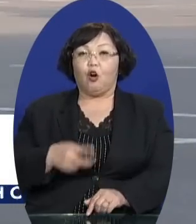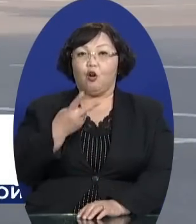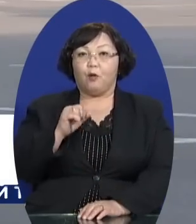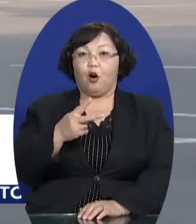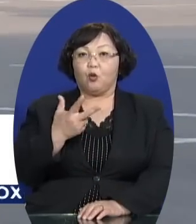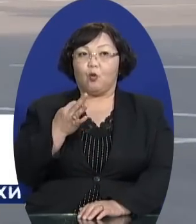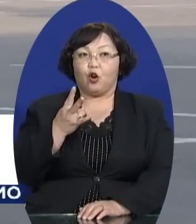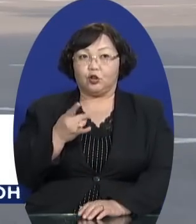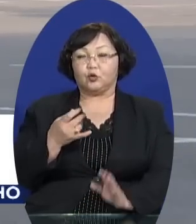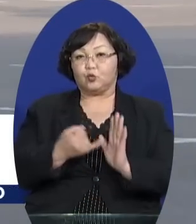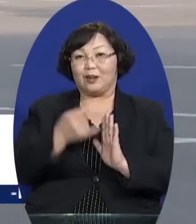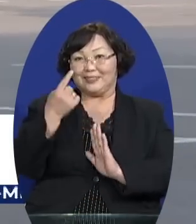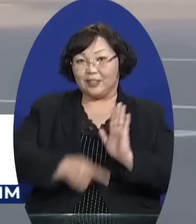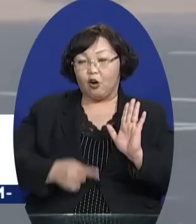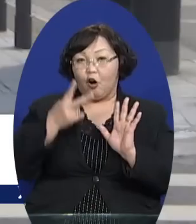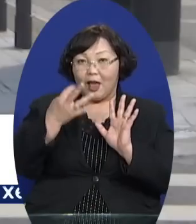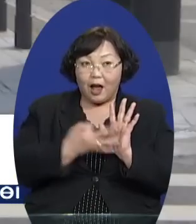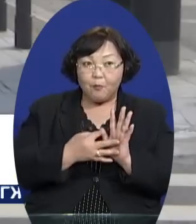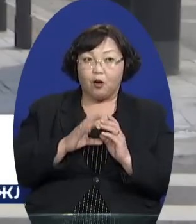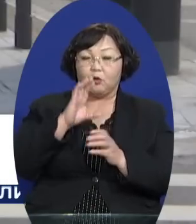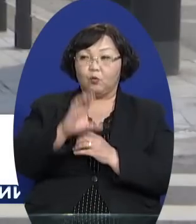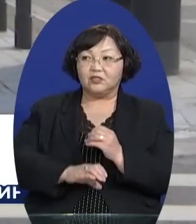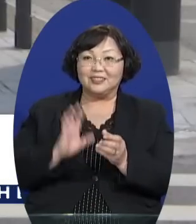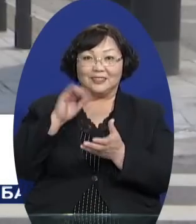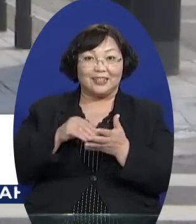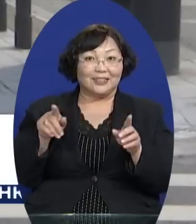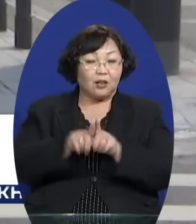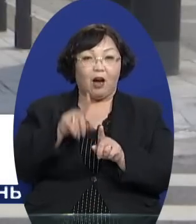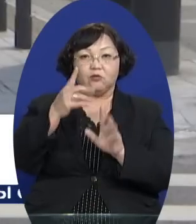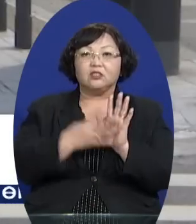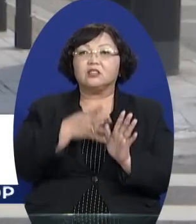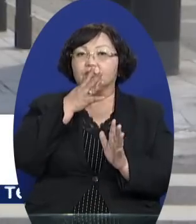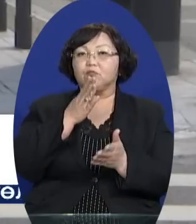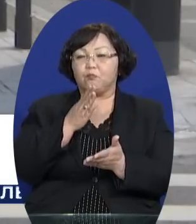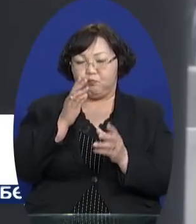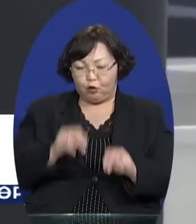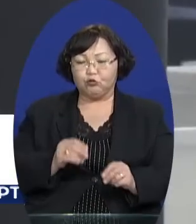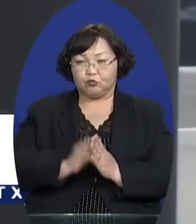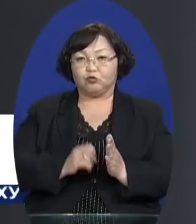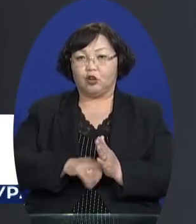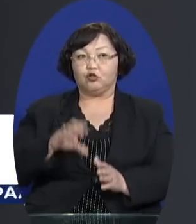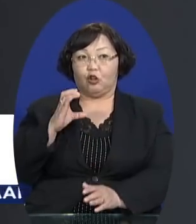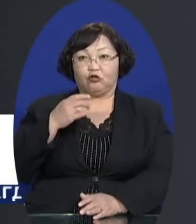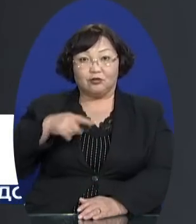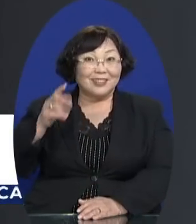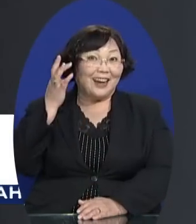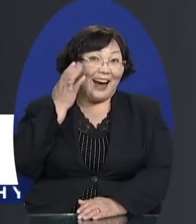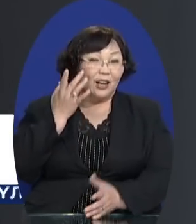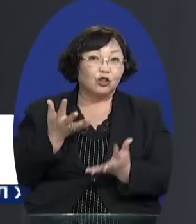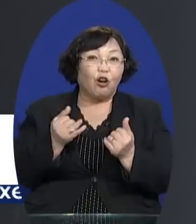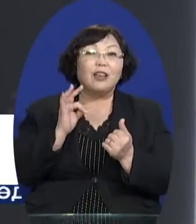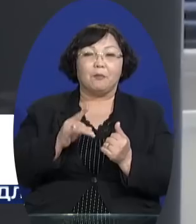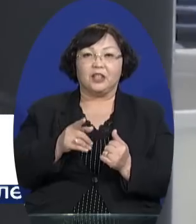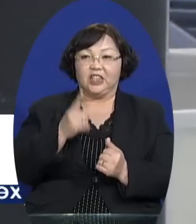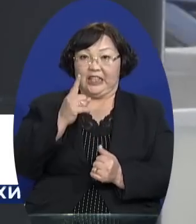оны 6 сарын 28-нд олон улсын эрдэнэ жишгээр бол 19 настай байх ёстой. Харин солонгос аргын тоол буюу ихэс төрөөтэй 1